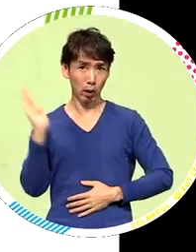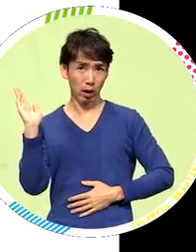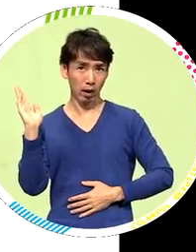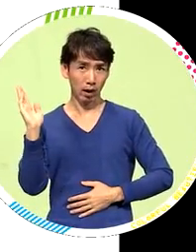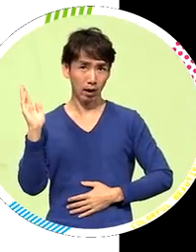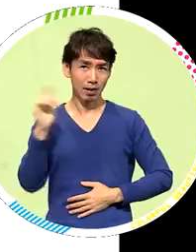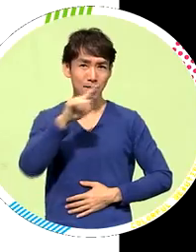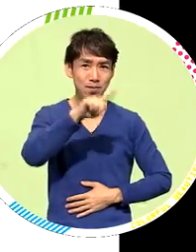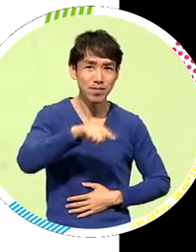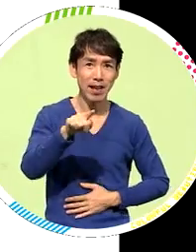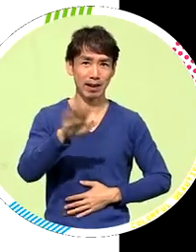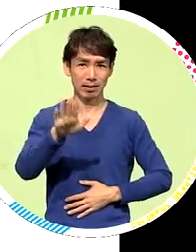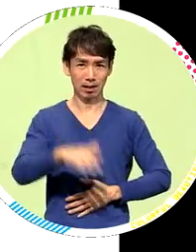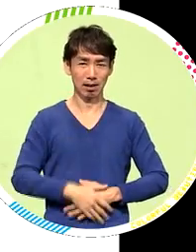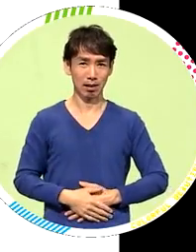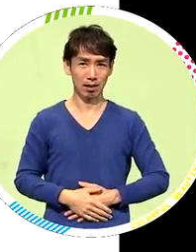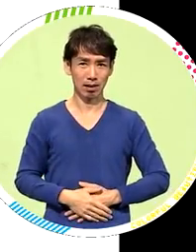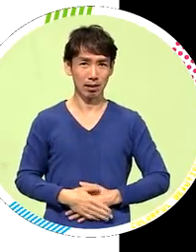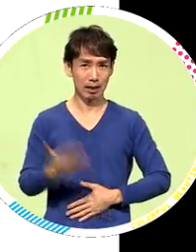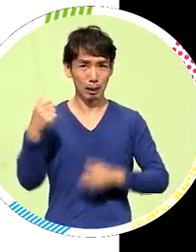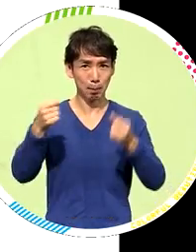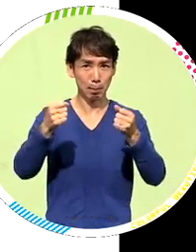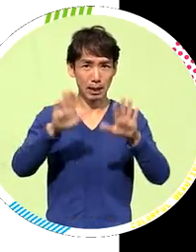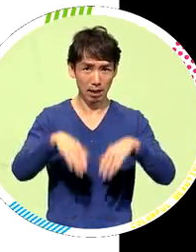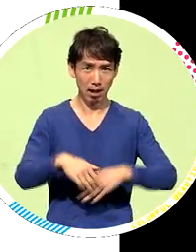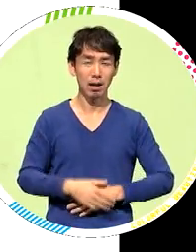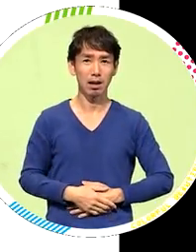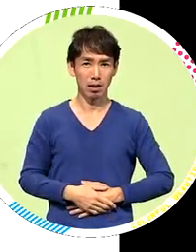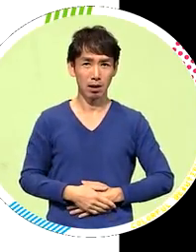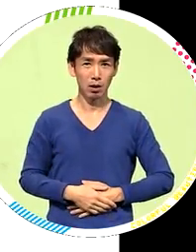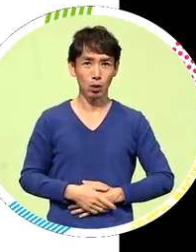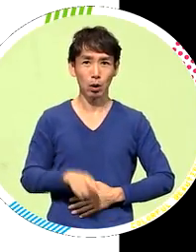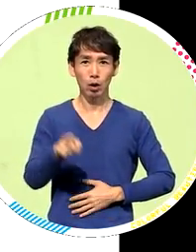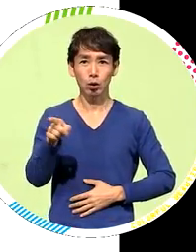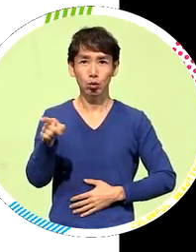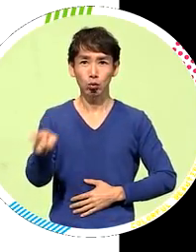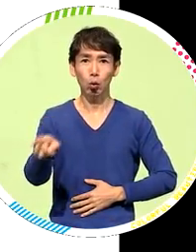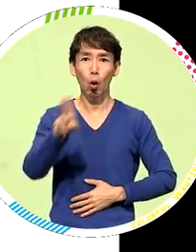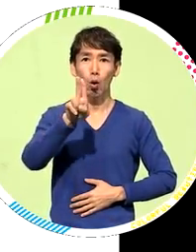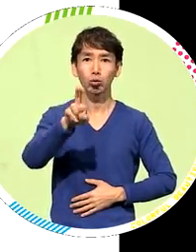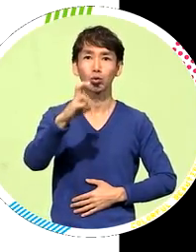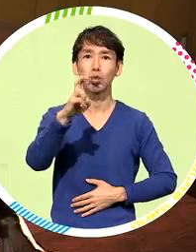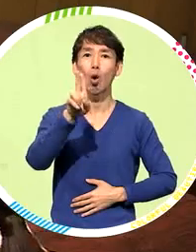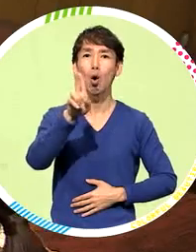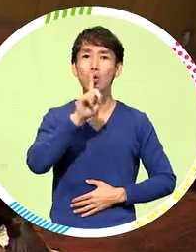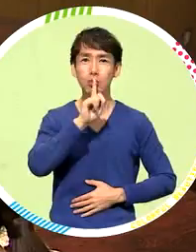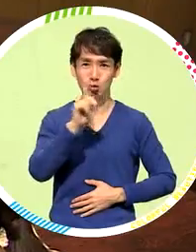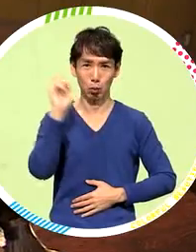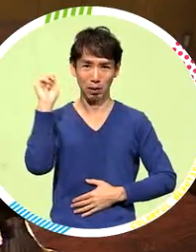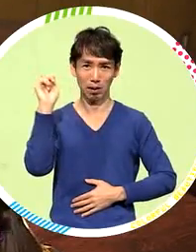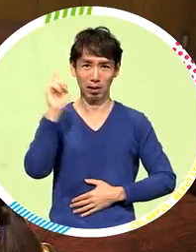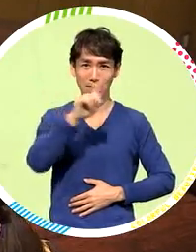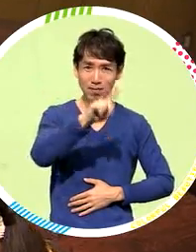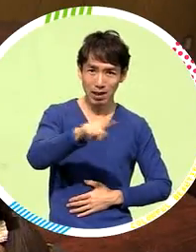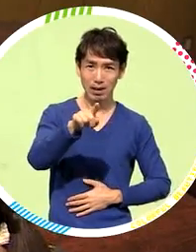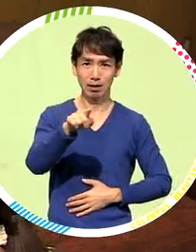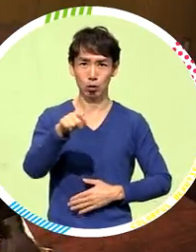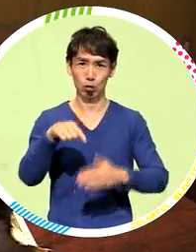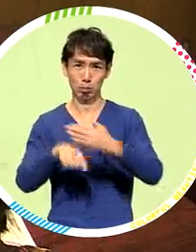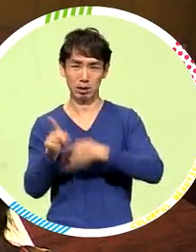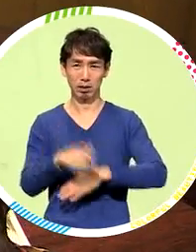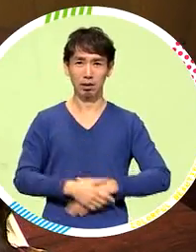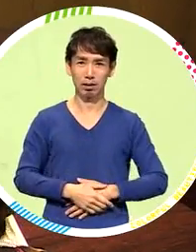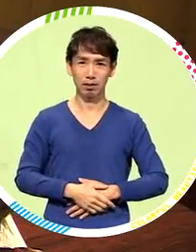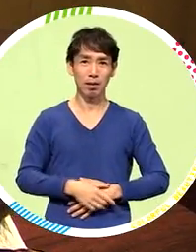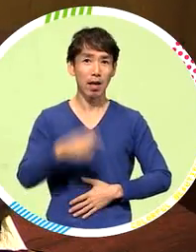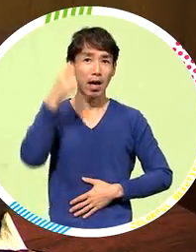10で書いてありますがこれ早漏ですねこれが江戸時代